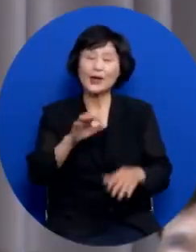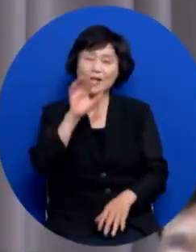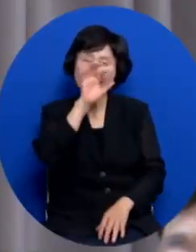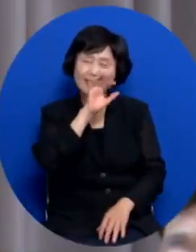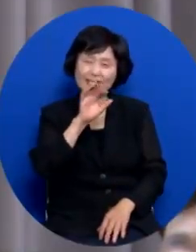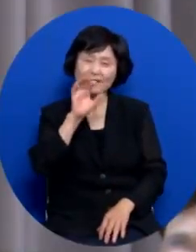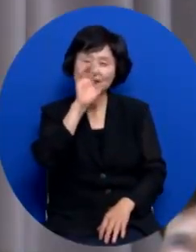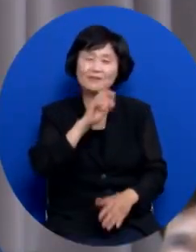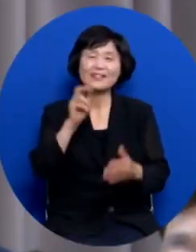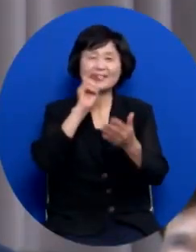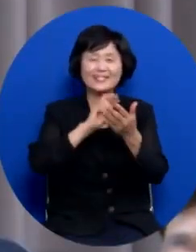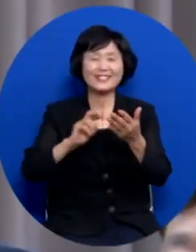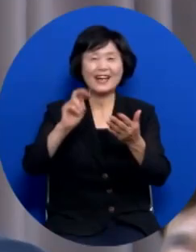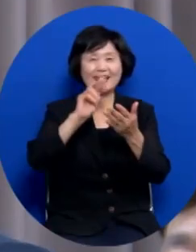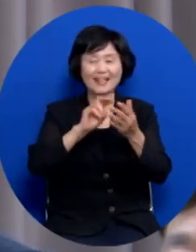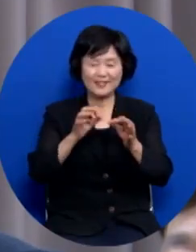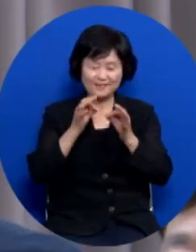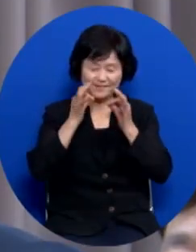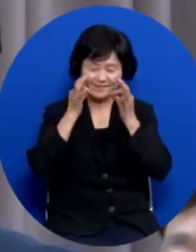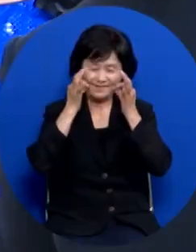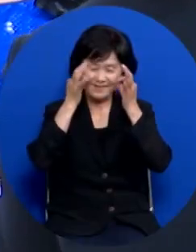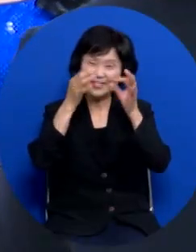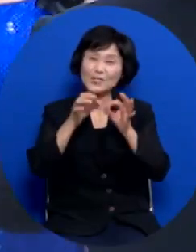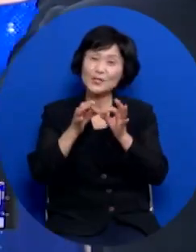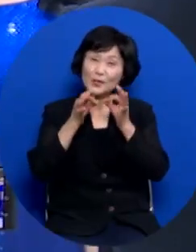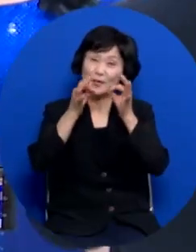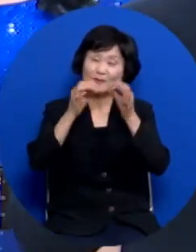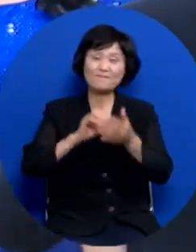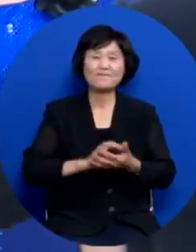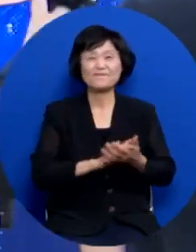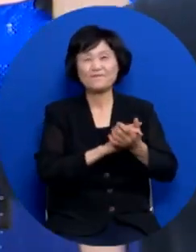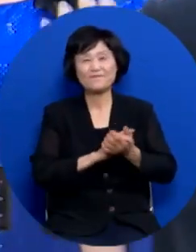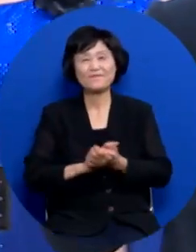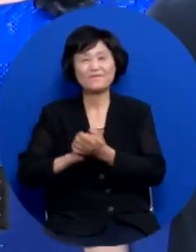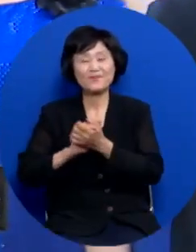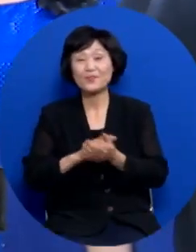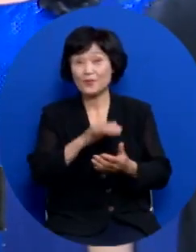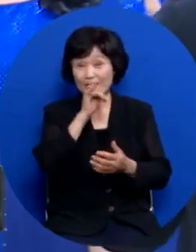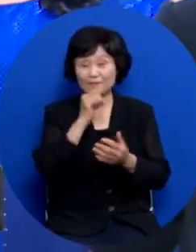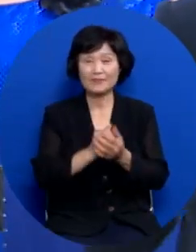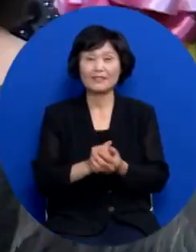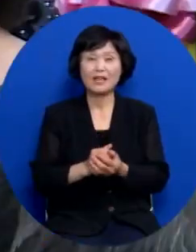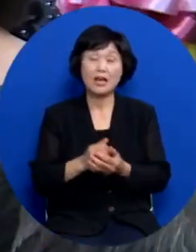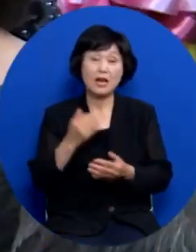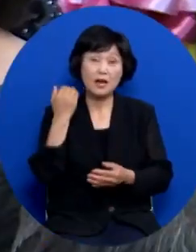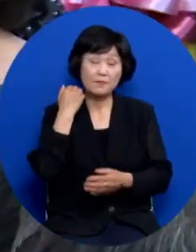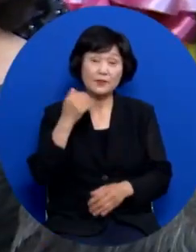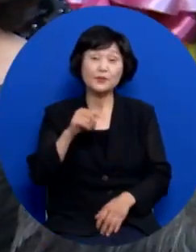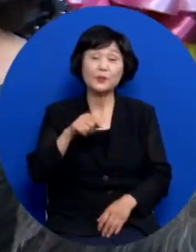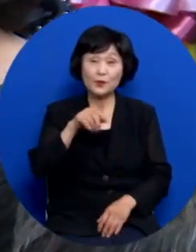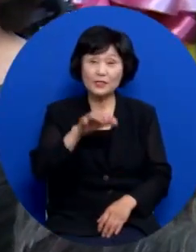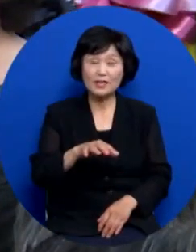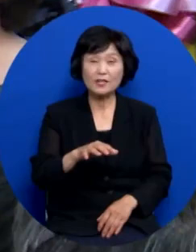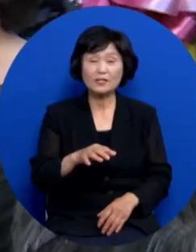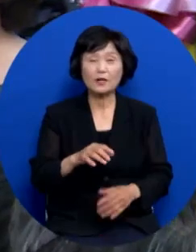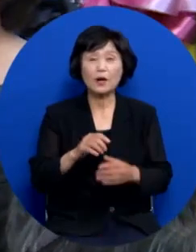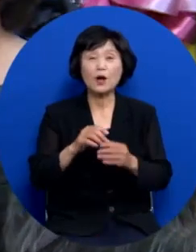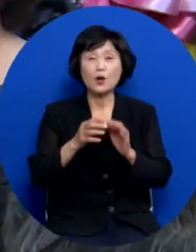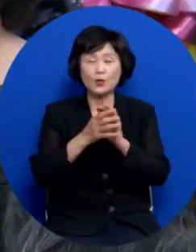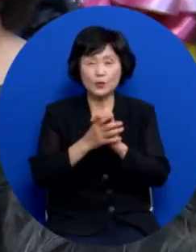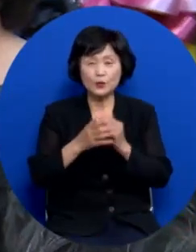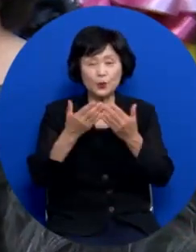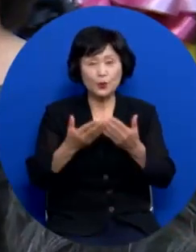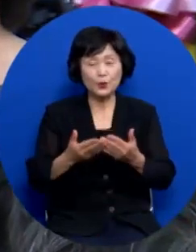찬양을 한음 정성스럽게 부릅니다. 보이지 않는 곳에서 묵묵히 교회와 가정을 위해 기도하며